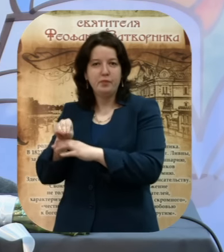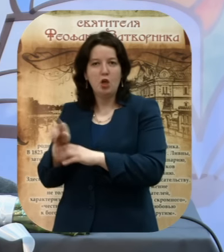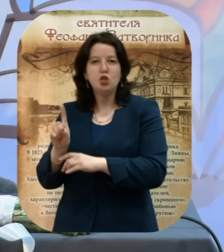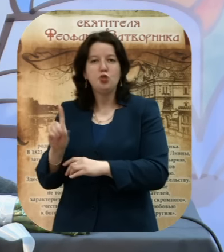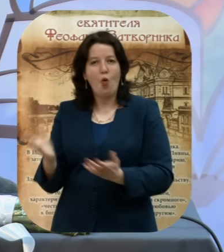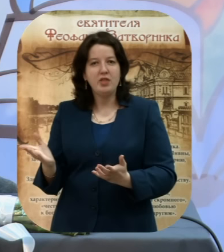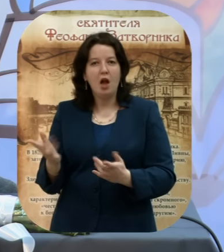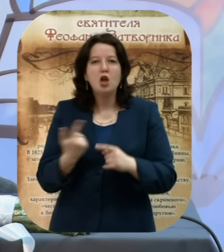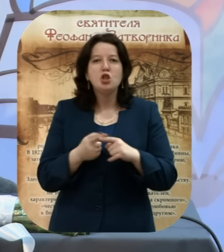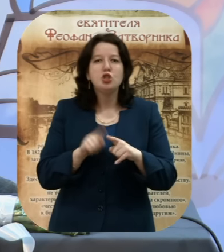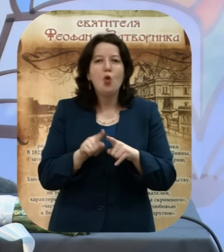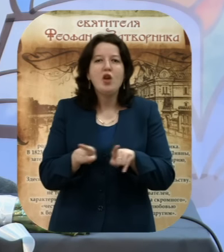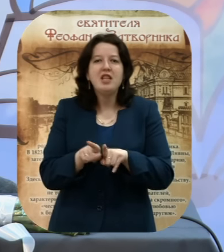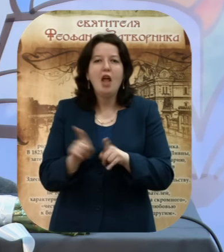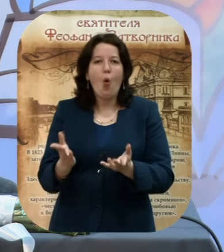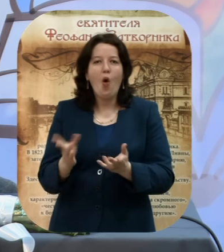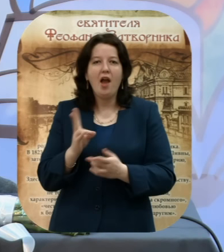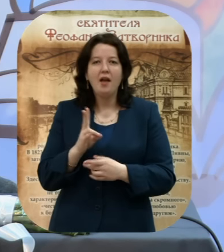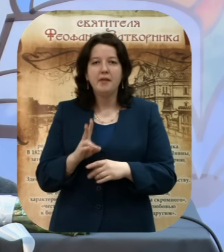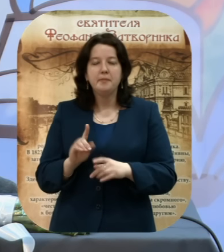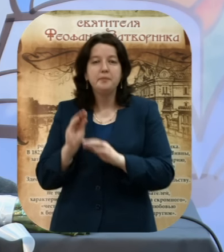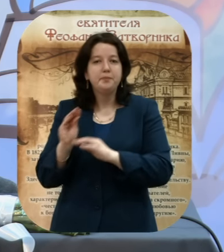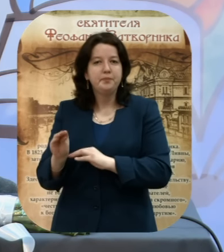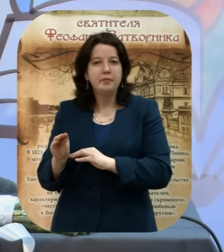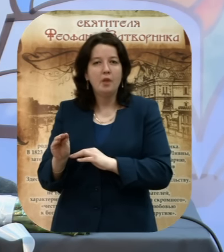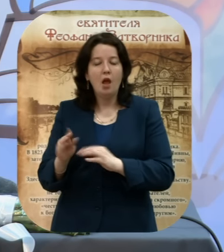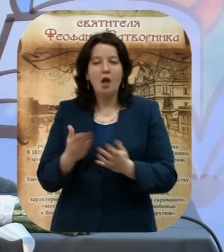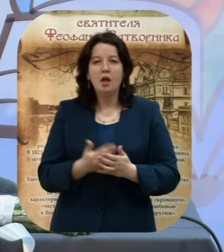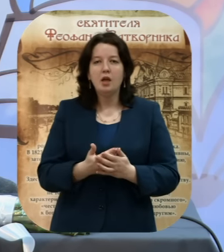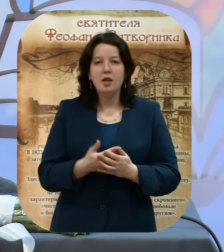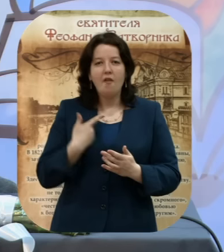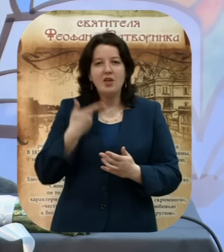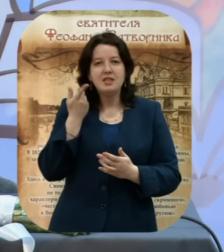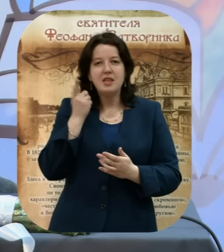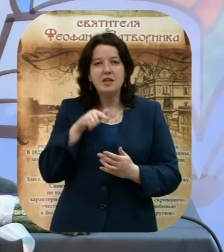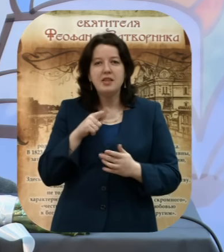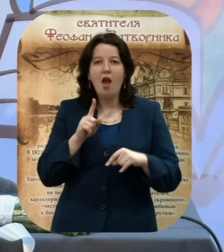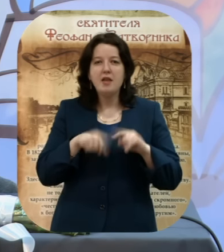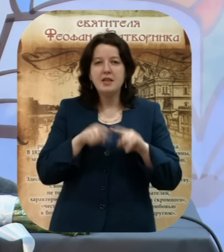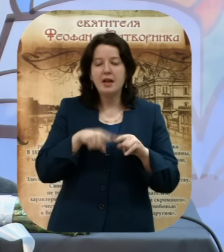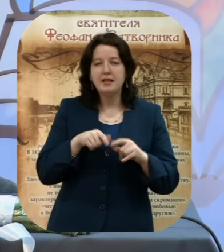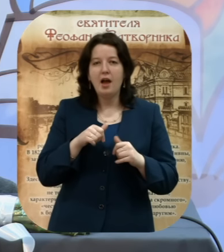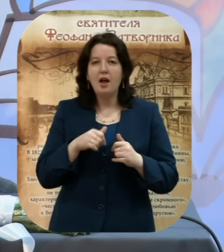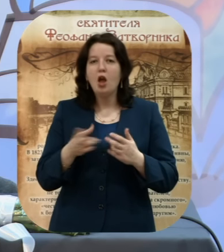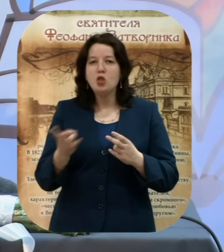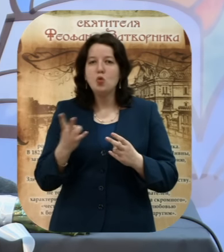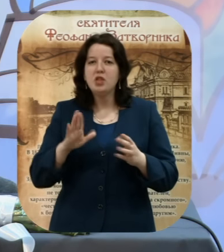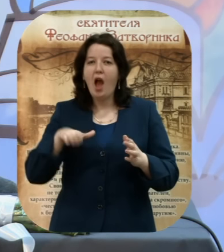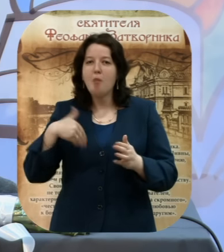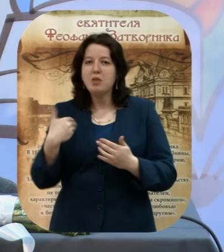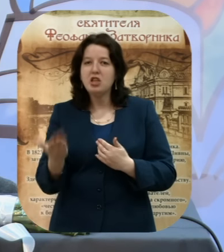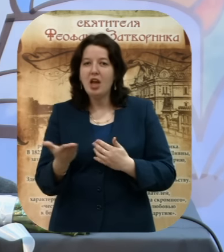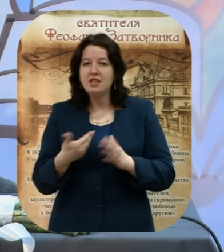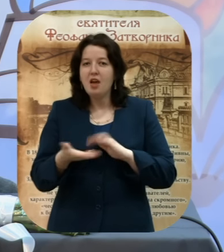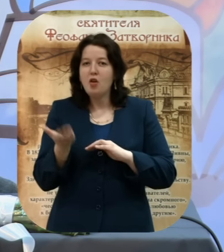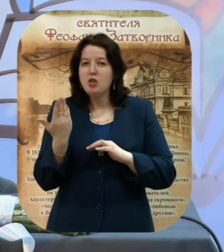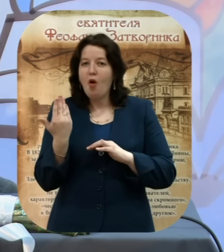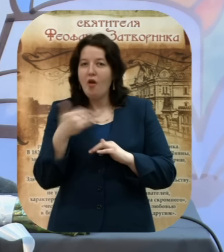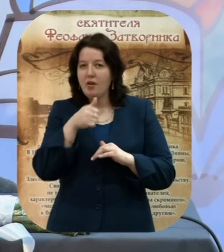Что это нечто? Ну вот, вы знаете, каждый раз приходится обращаться все к древним